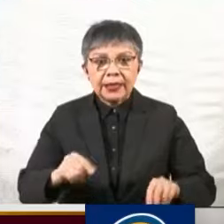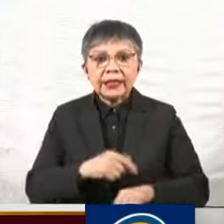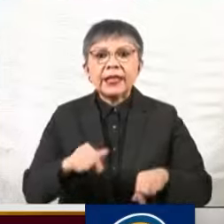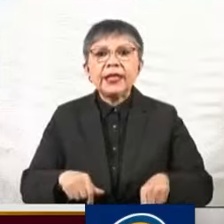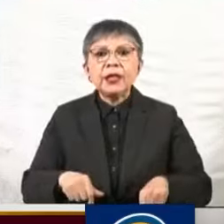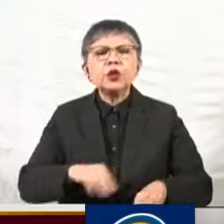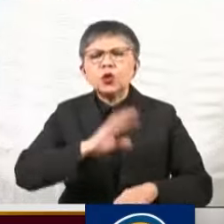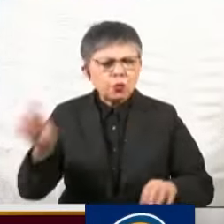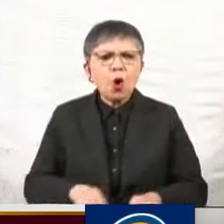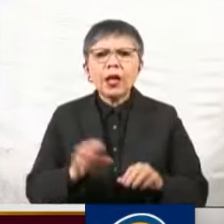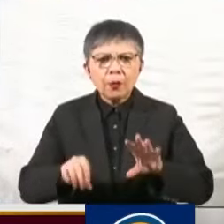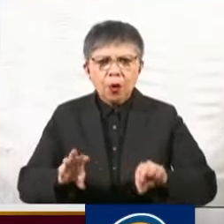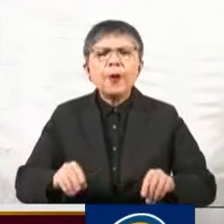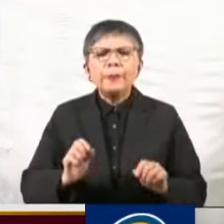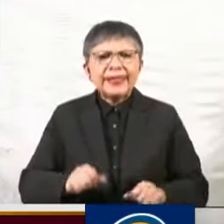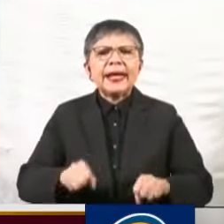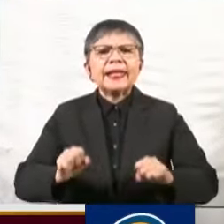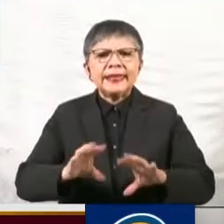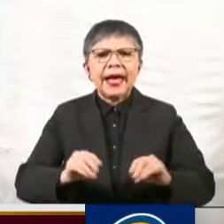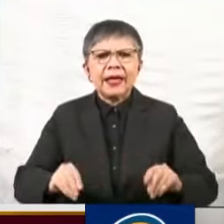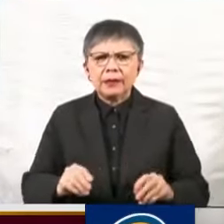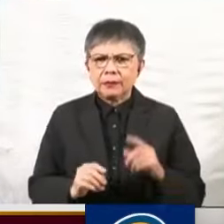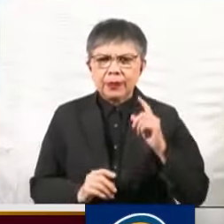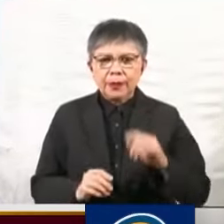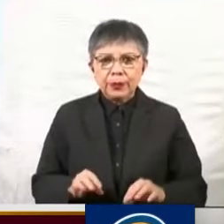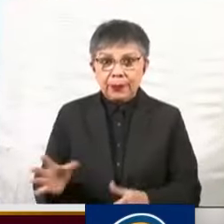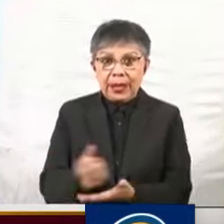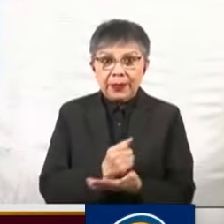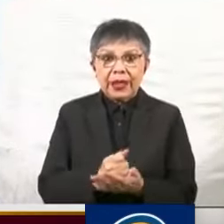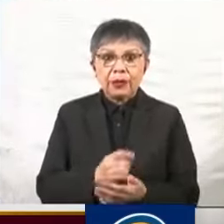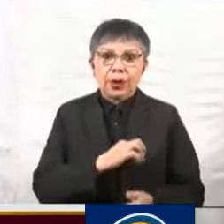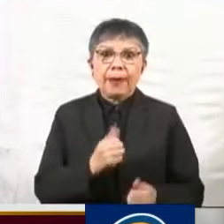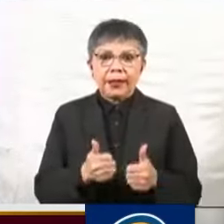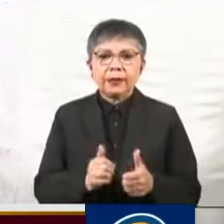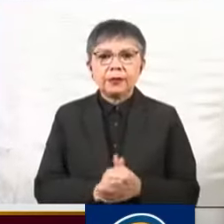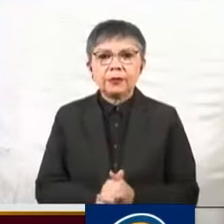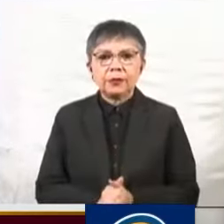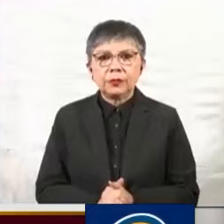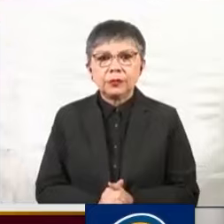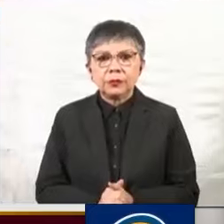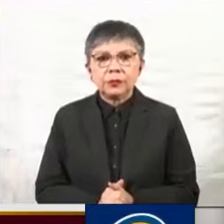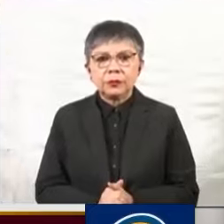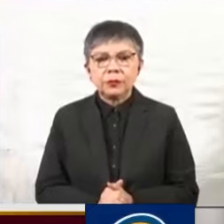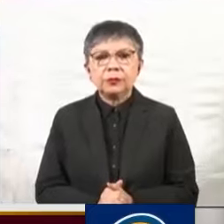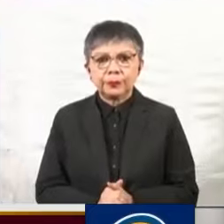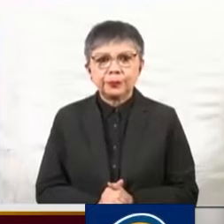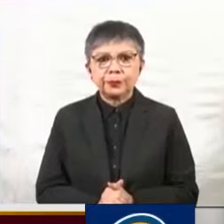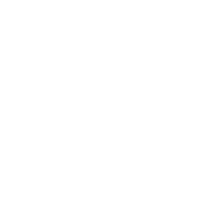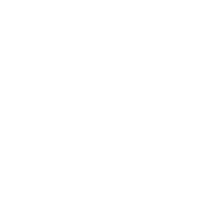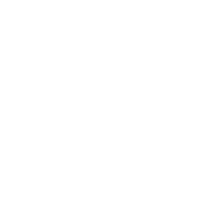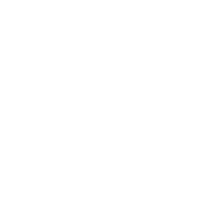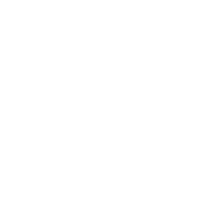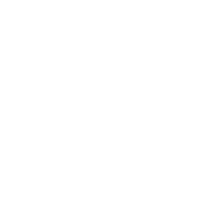memungkinkan semua bisa bekerja untuk bisa mendapatkan pendapatan yang layak kasih baik terima kasih calon wakil gubernur nomor